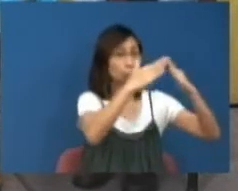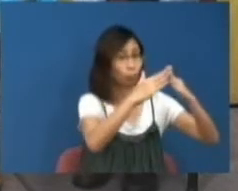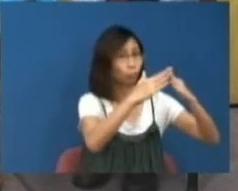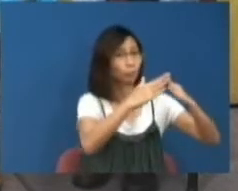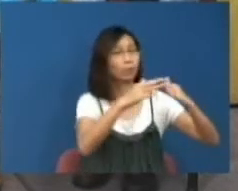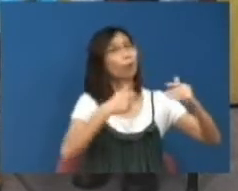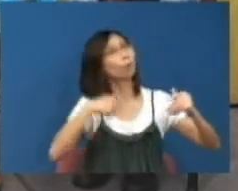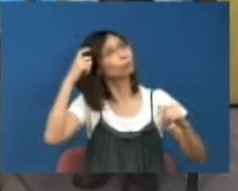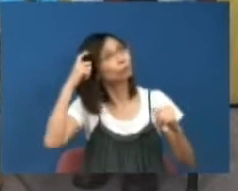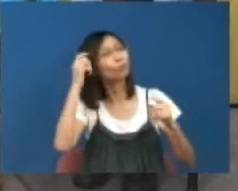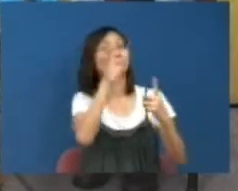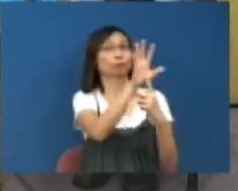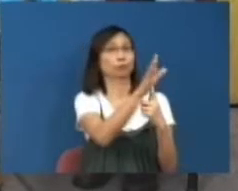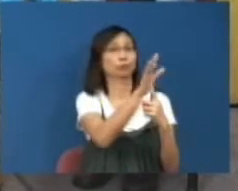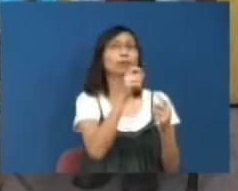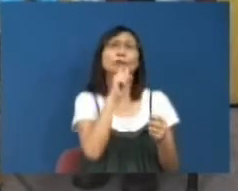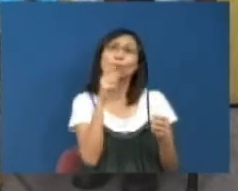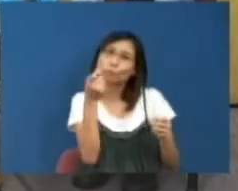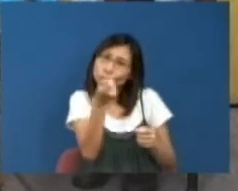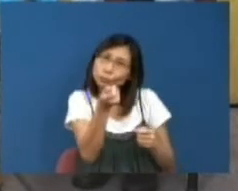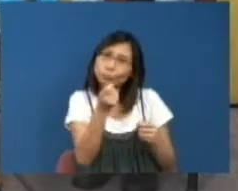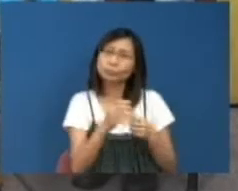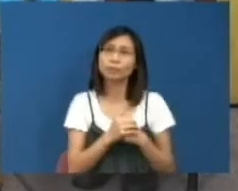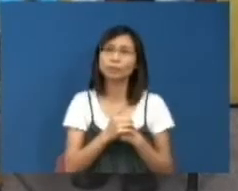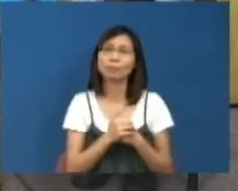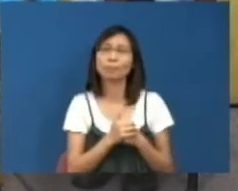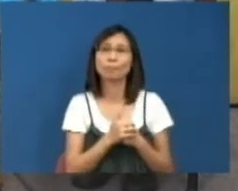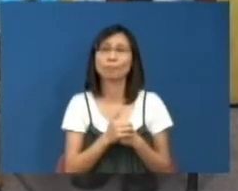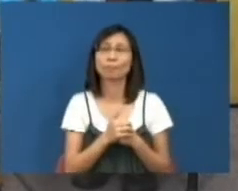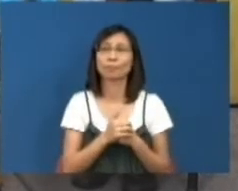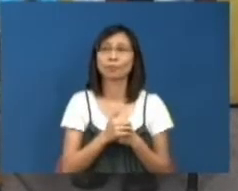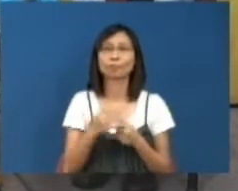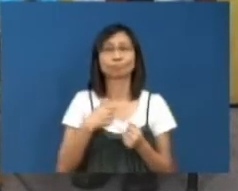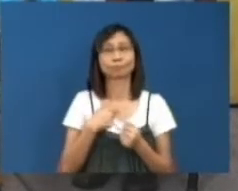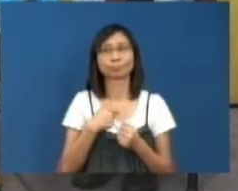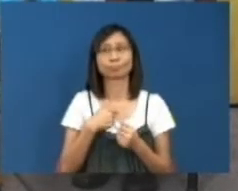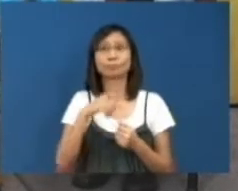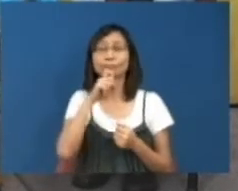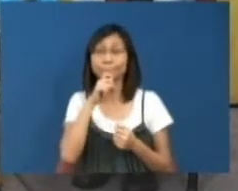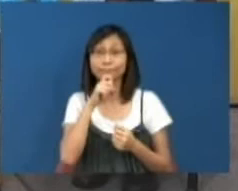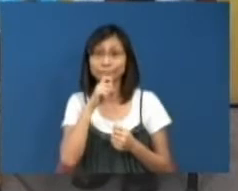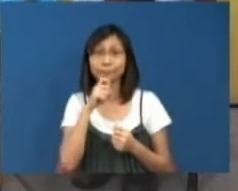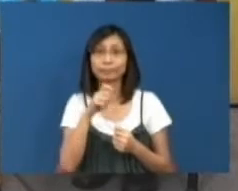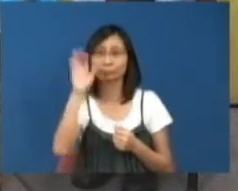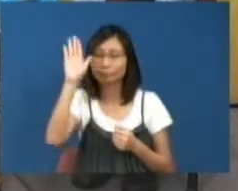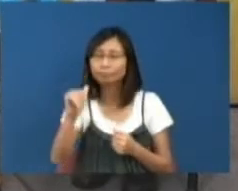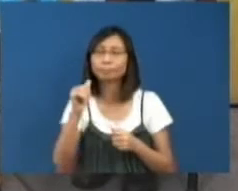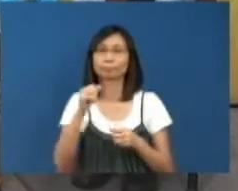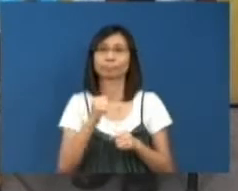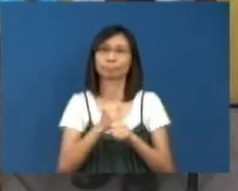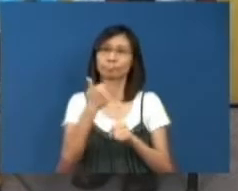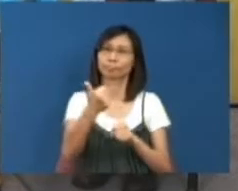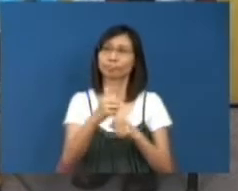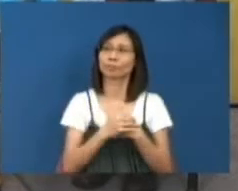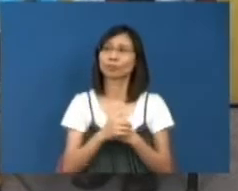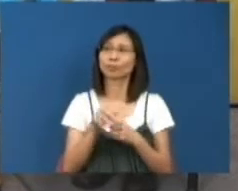風車。咁有冇啲小型風車我可以用嘅咧？ 係嗱，即係我哋有嘅。 可以做到的。 你啲村屋